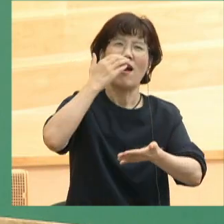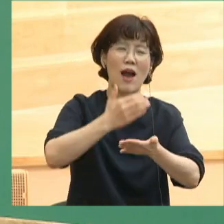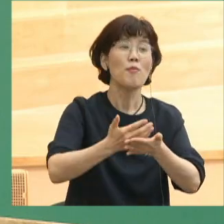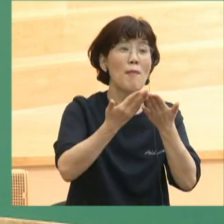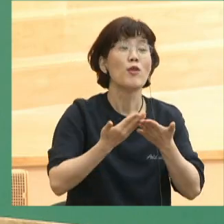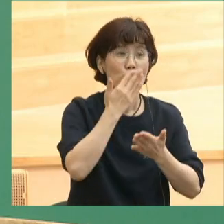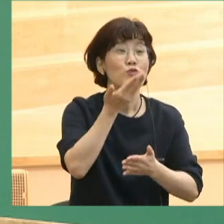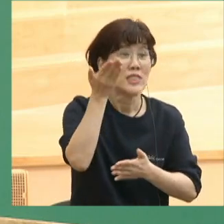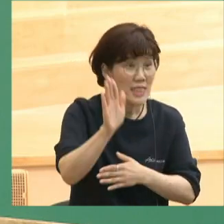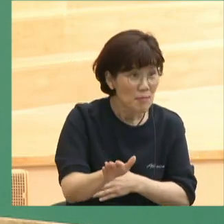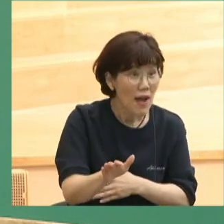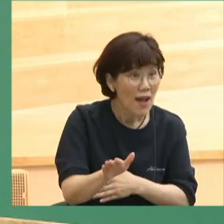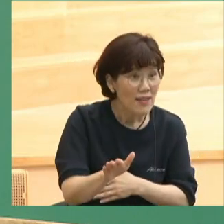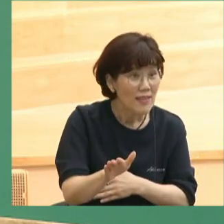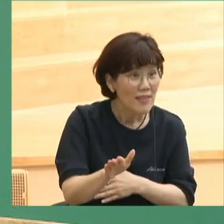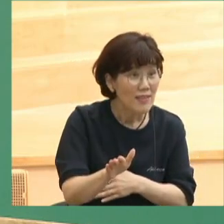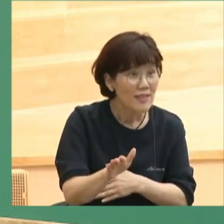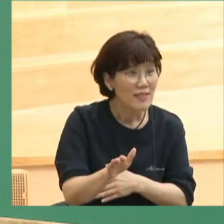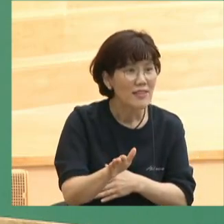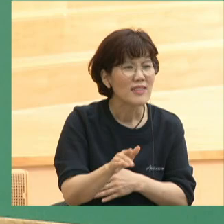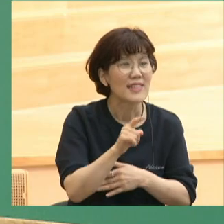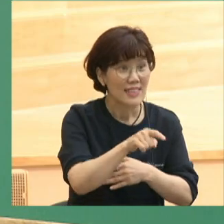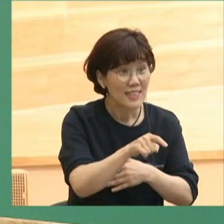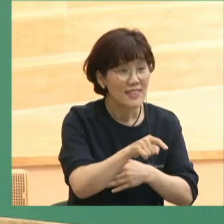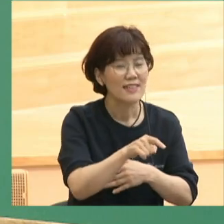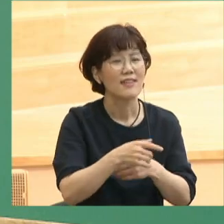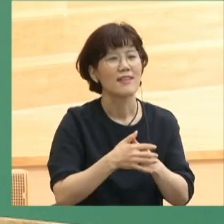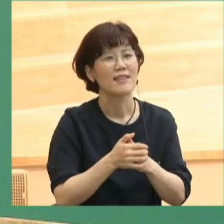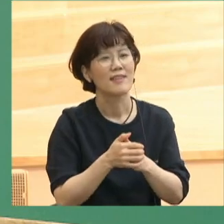있습니다. 그거 하고